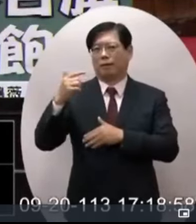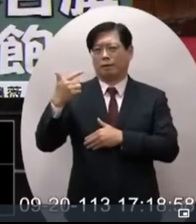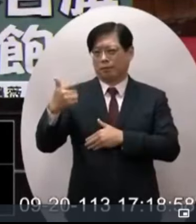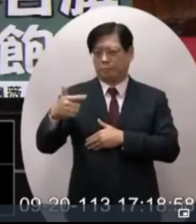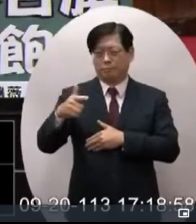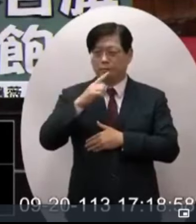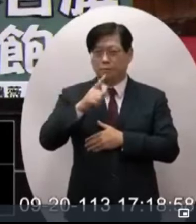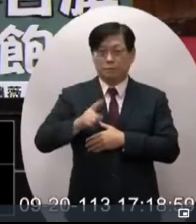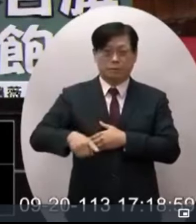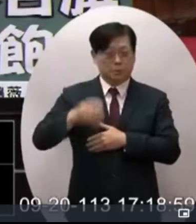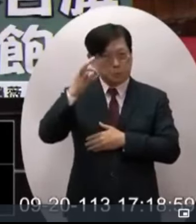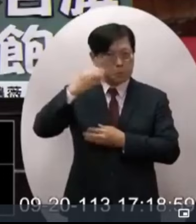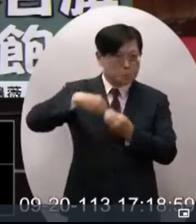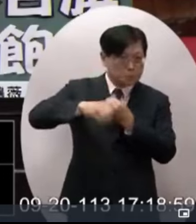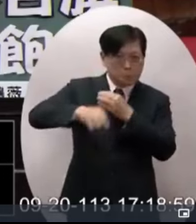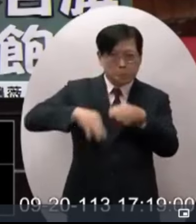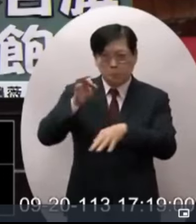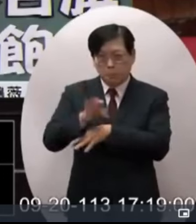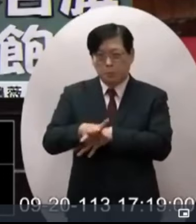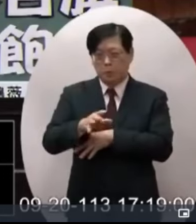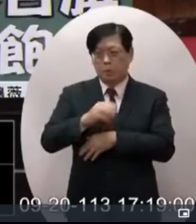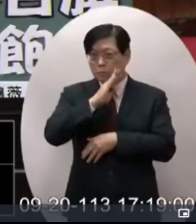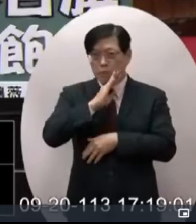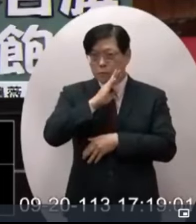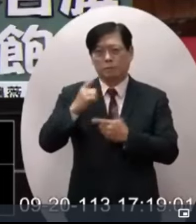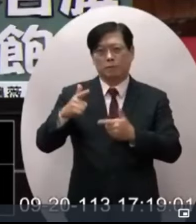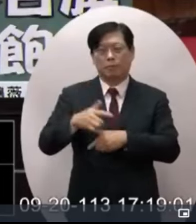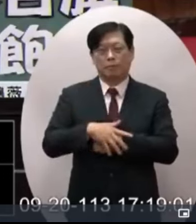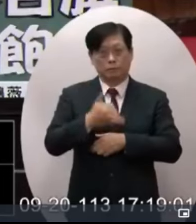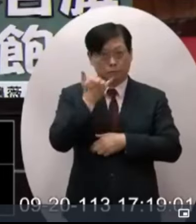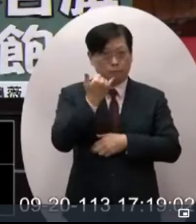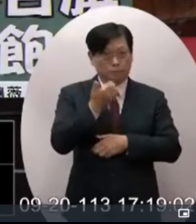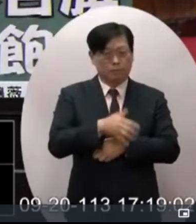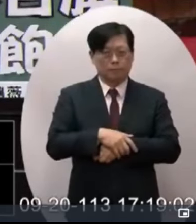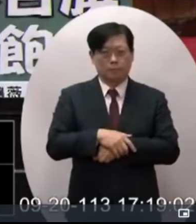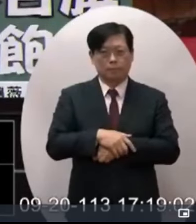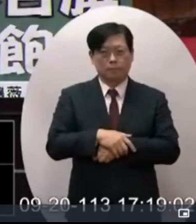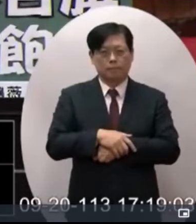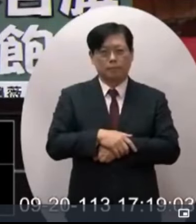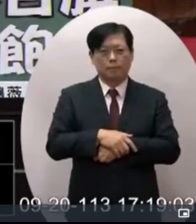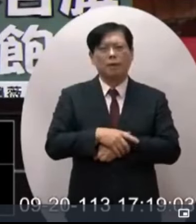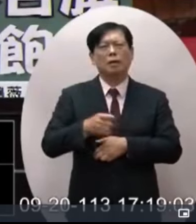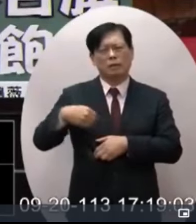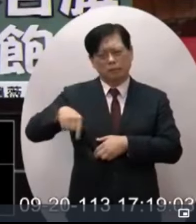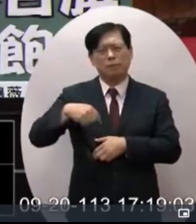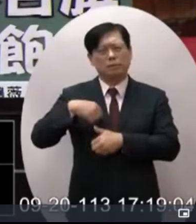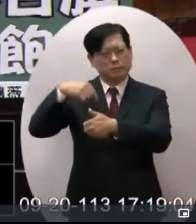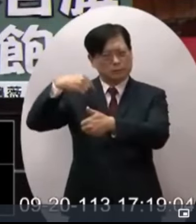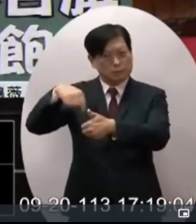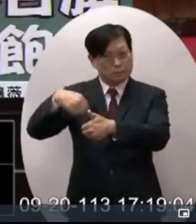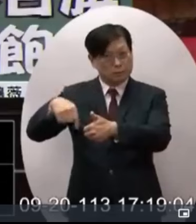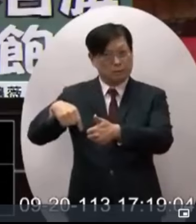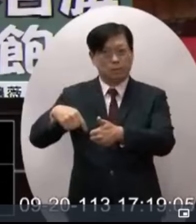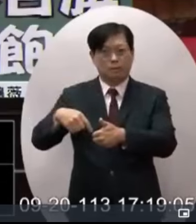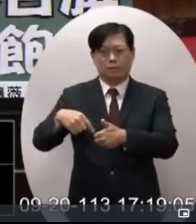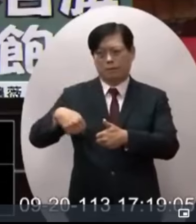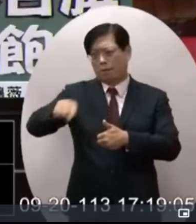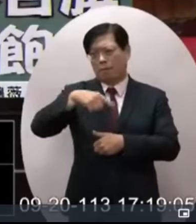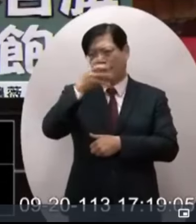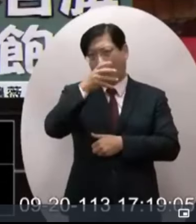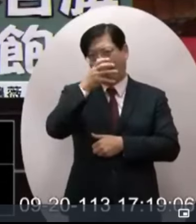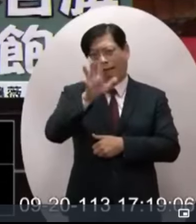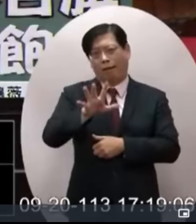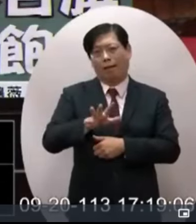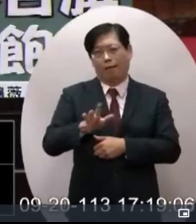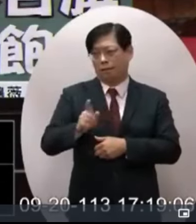投机客、投资客，好不好？总裁，可以吗？ 可以， 你要提让他们教他们一个 lesson。 有的人很倒霉